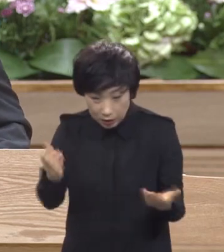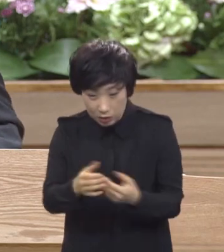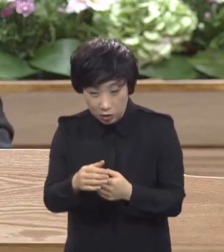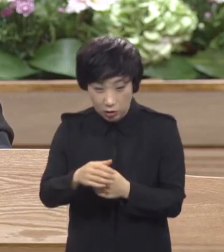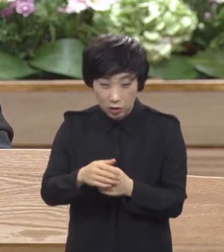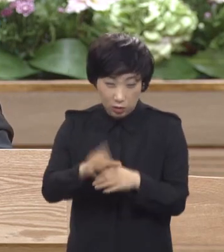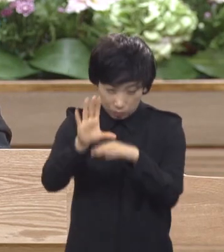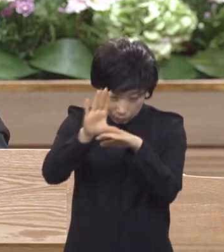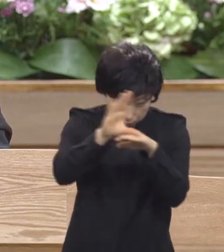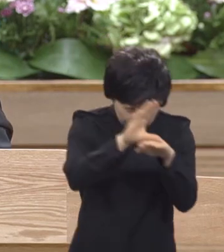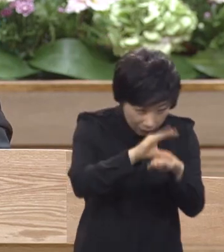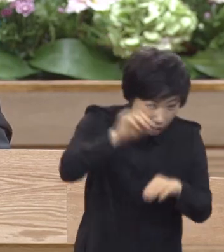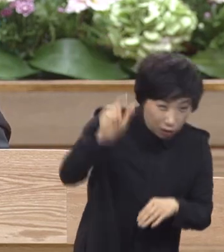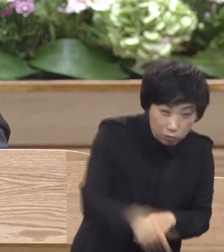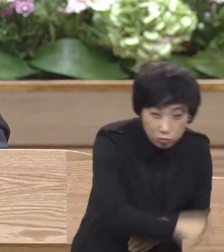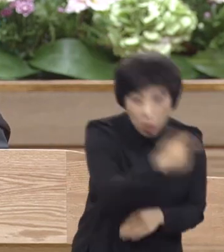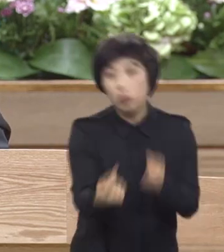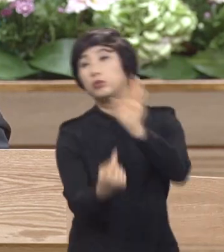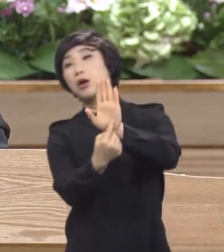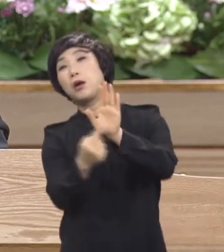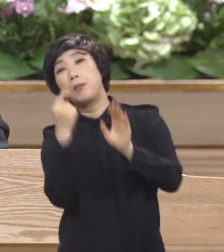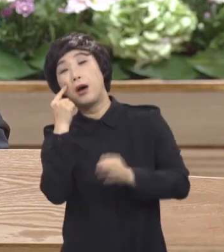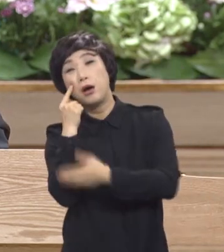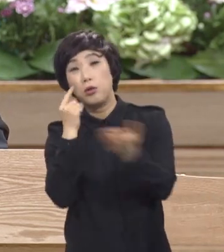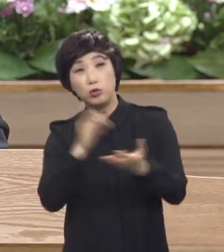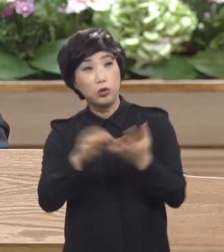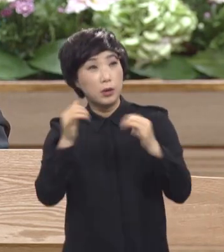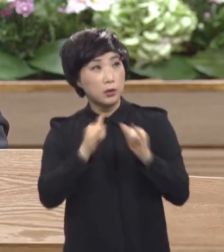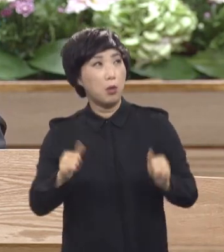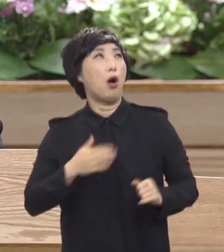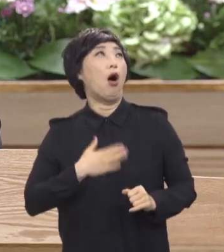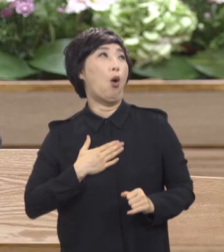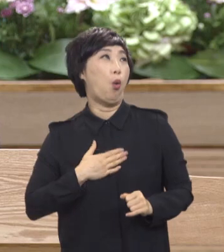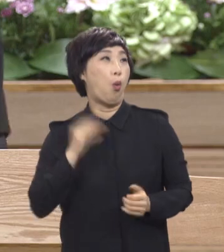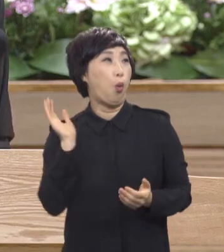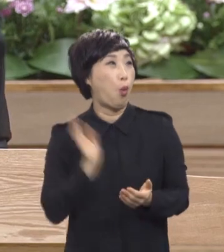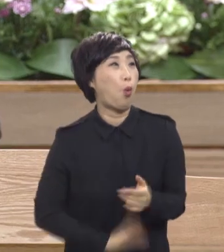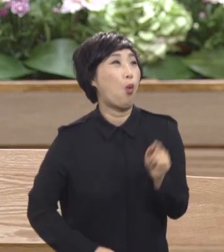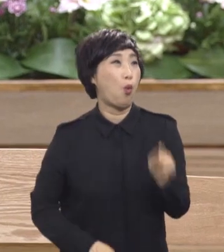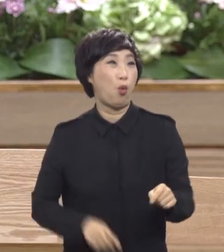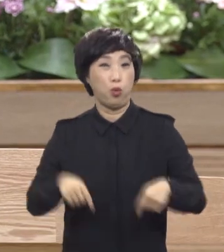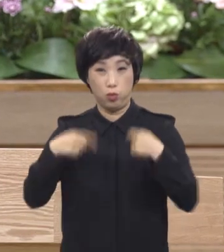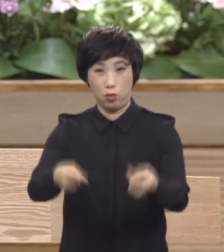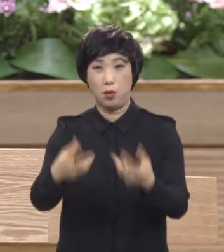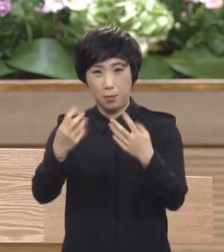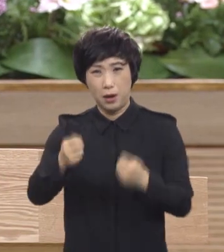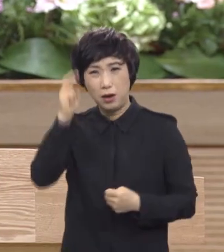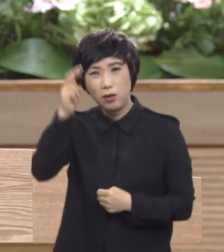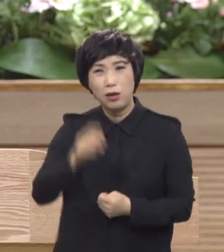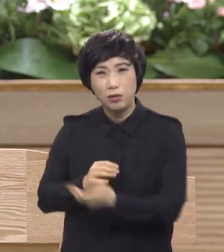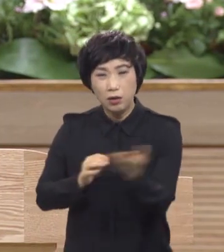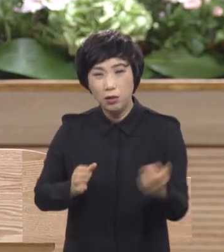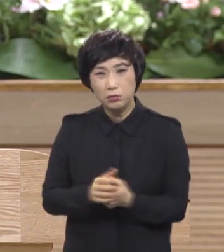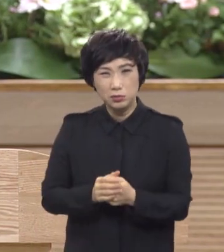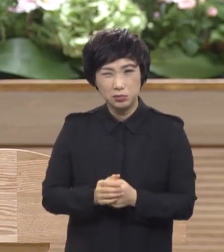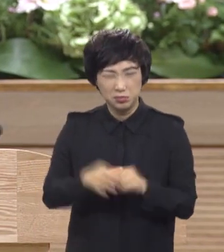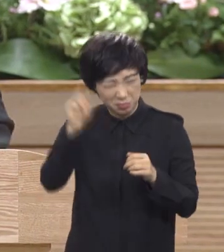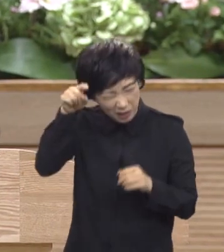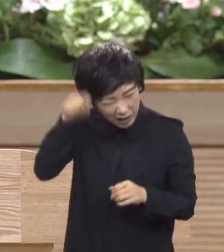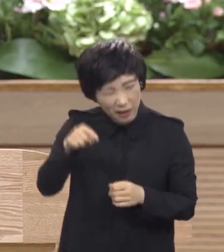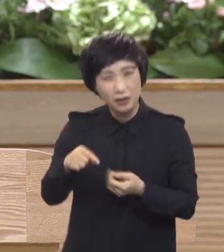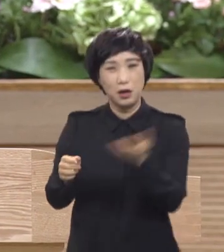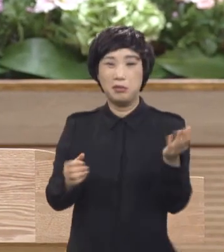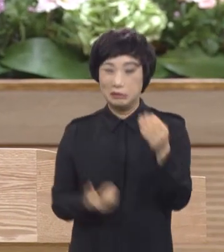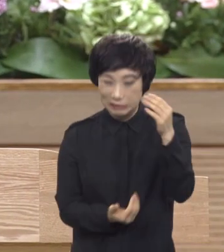방송한다면 얼마나 많은 사람들이 선한 일에 동참하겠는가 맨